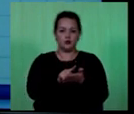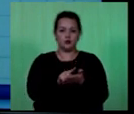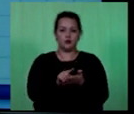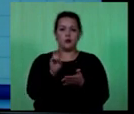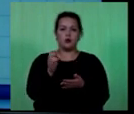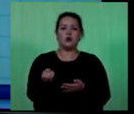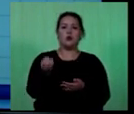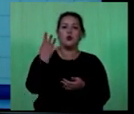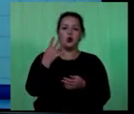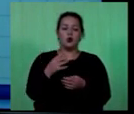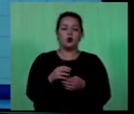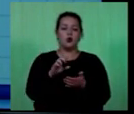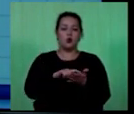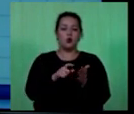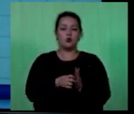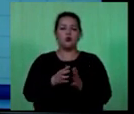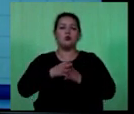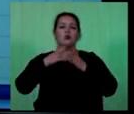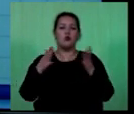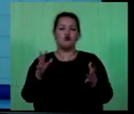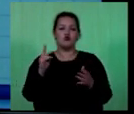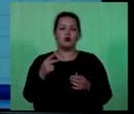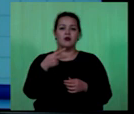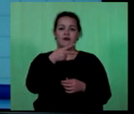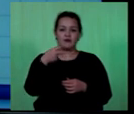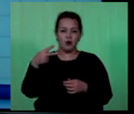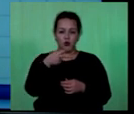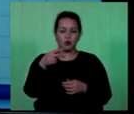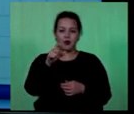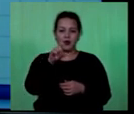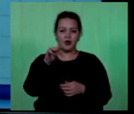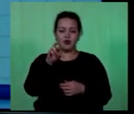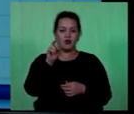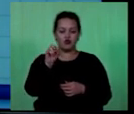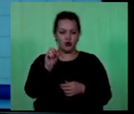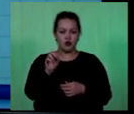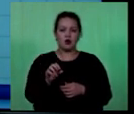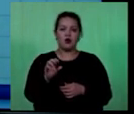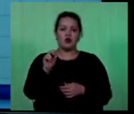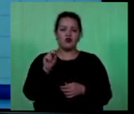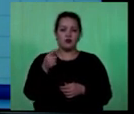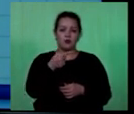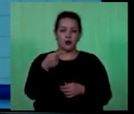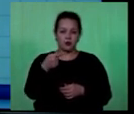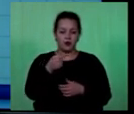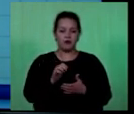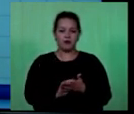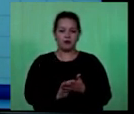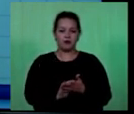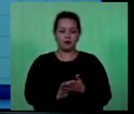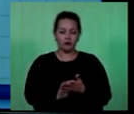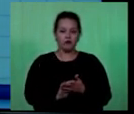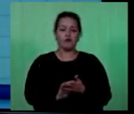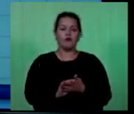сколько комнат больше на втором этаже чем на первом ребята проверьте